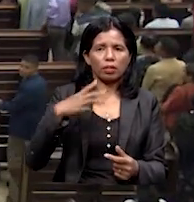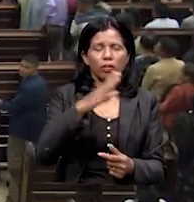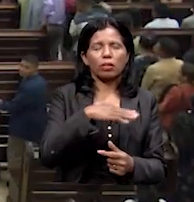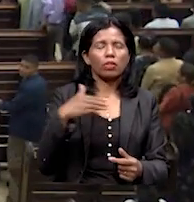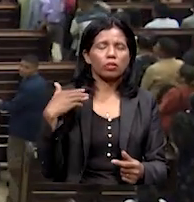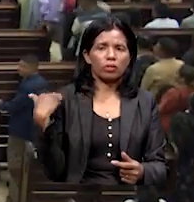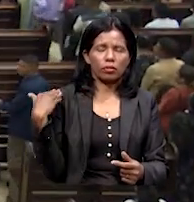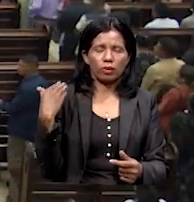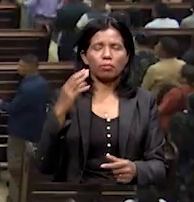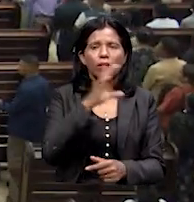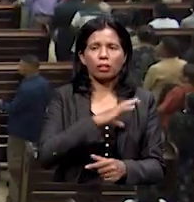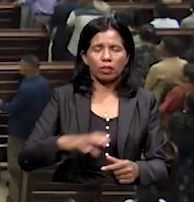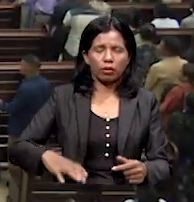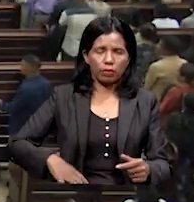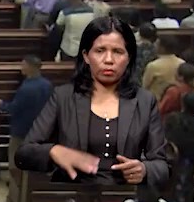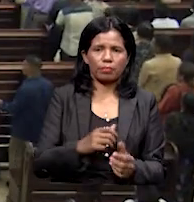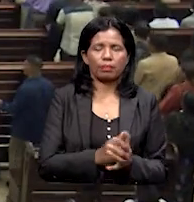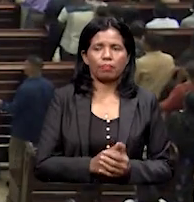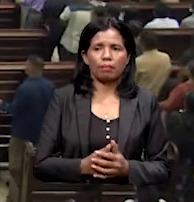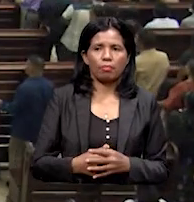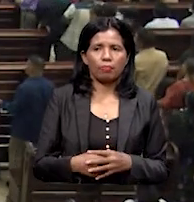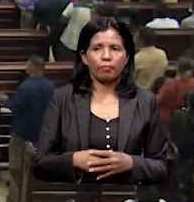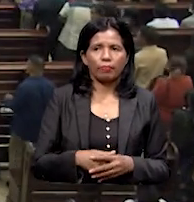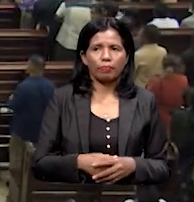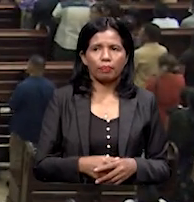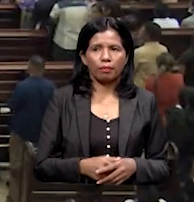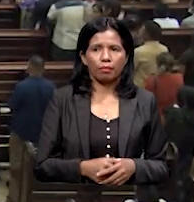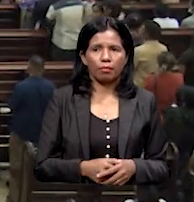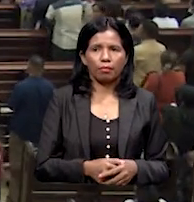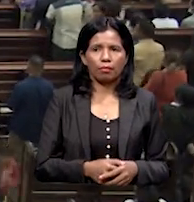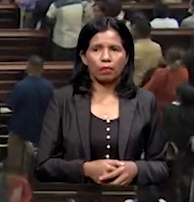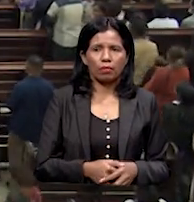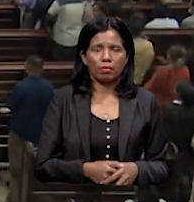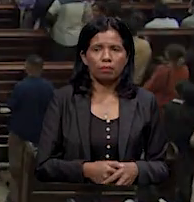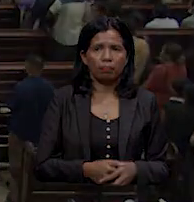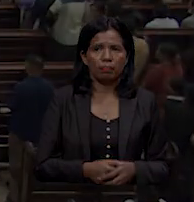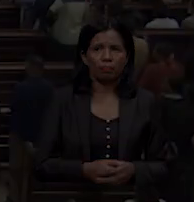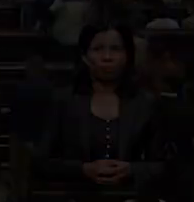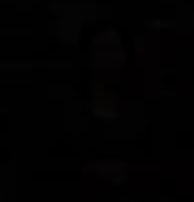Cristo no Nossa Senhora de Fátima. Laura Xavier, Agustino da Costa, GMN.